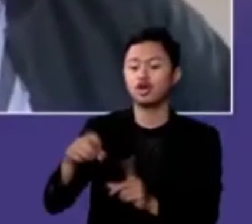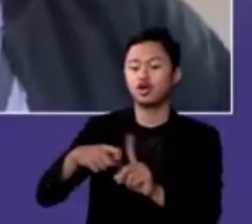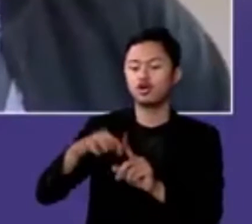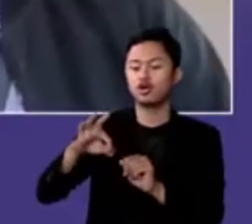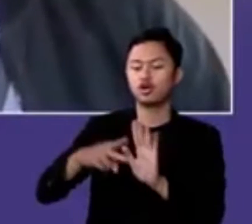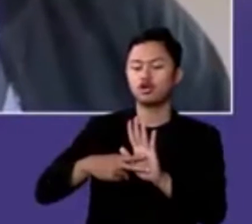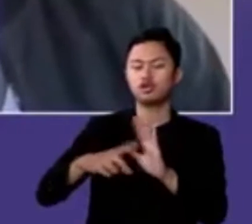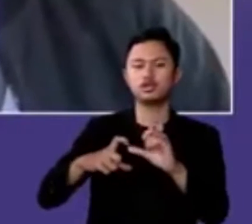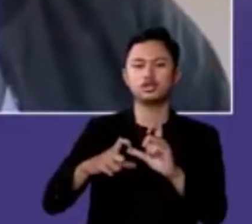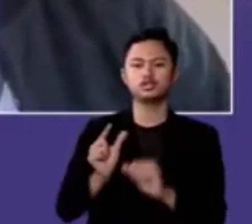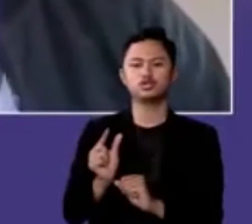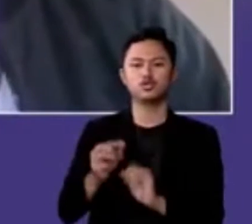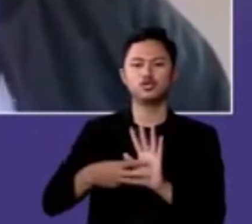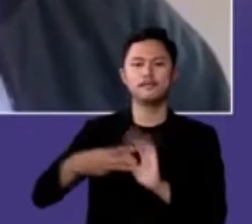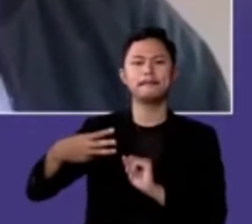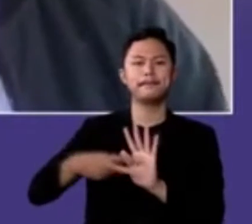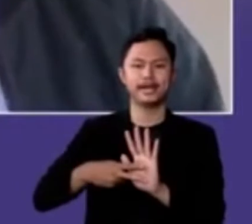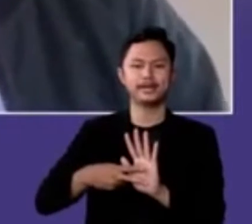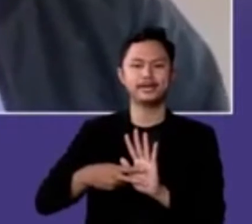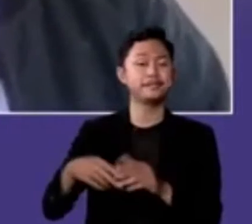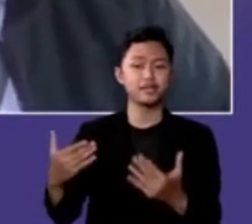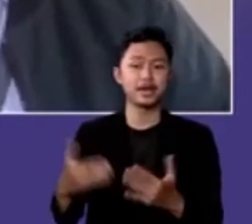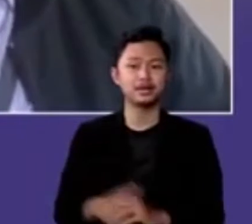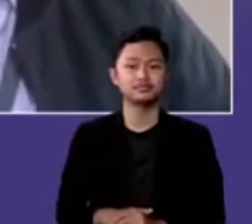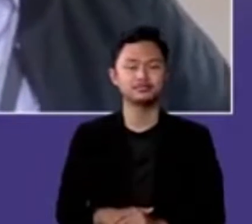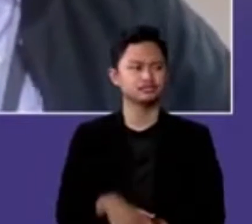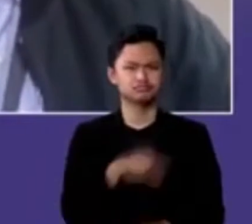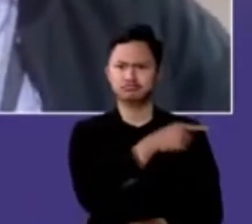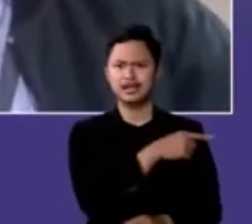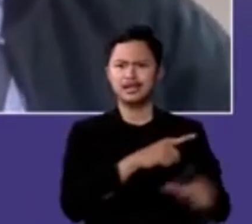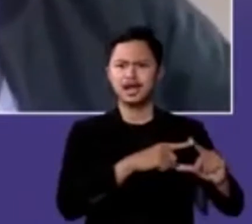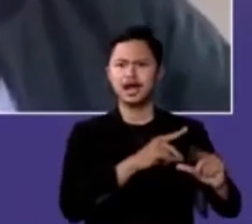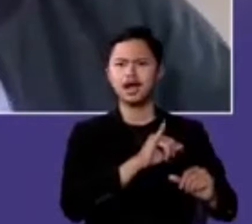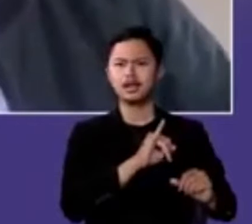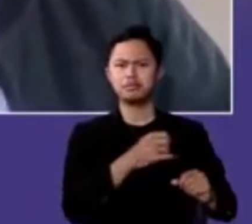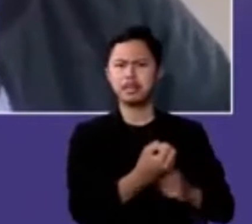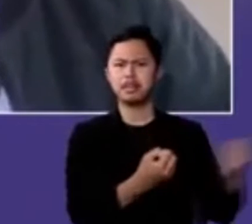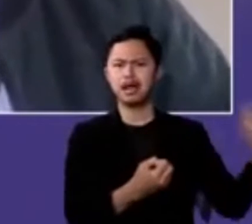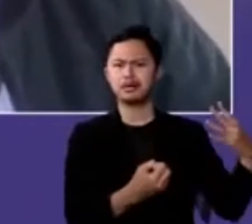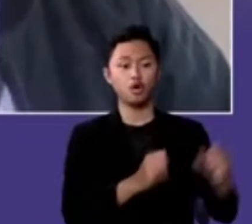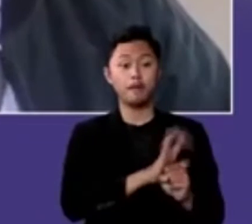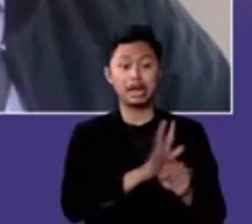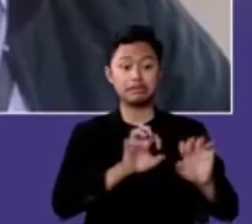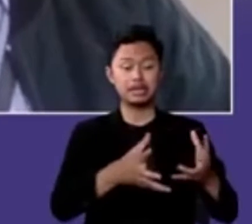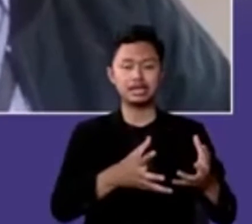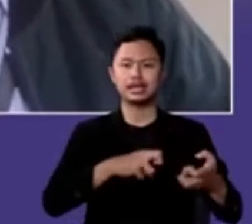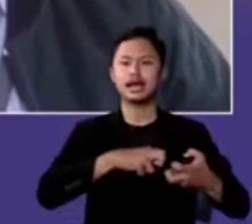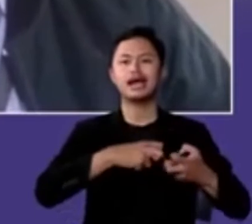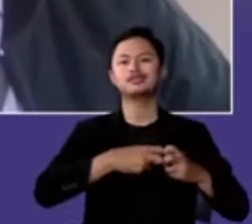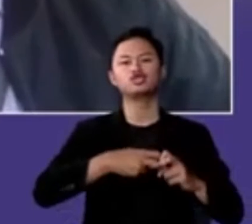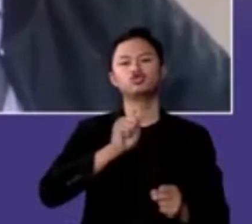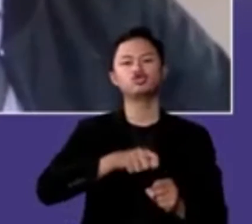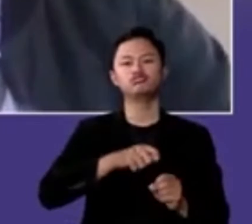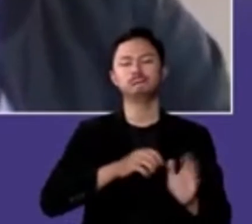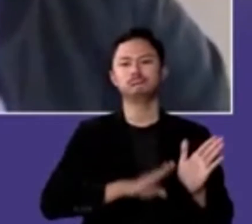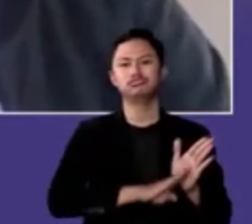konsumen kalau tadi Mas Ari sempat menyebutkan ternyata kasus hukumnya justru meningkat ya sejak pandemi ini Nah kalau Klien Klien